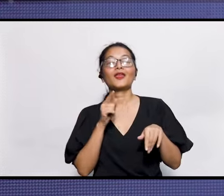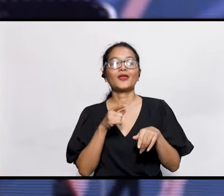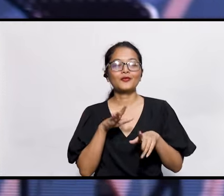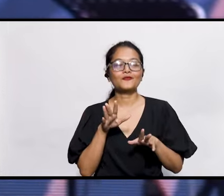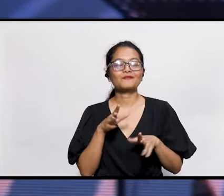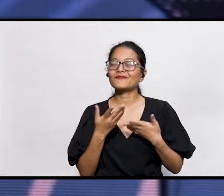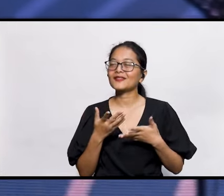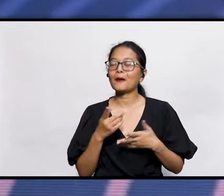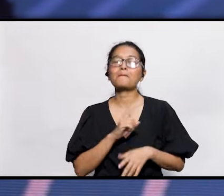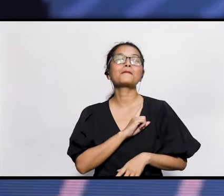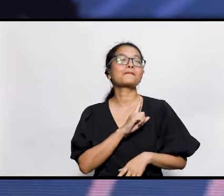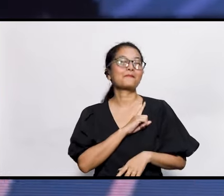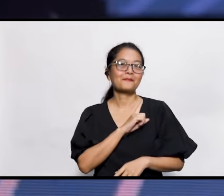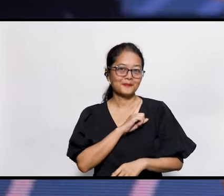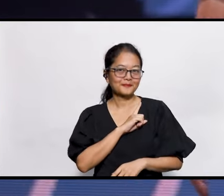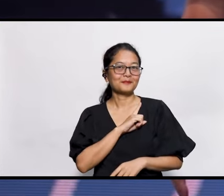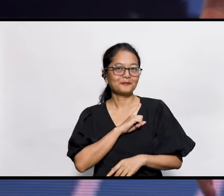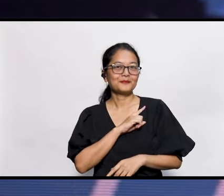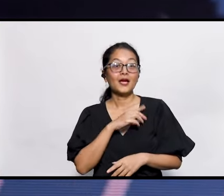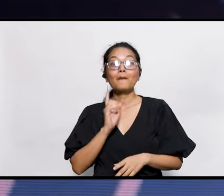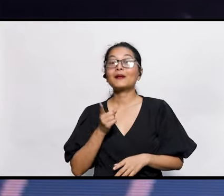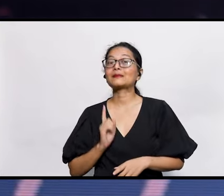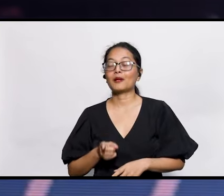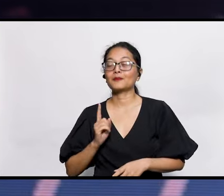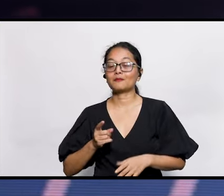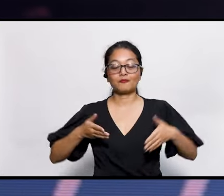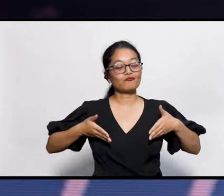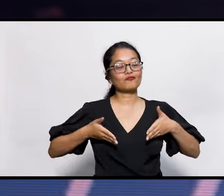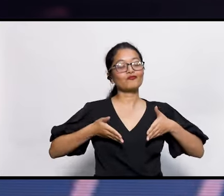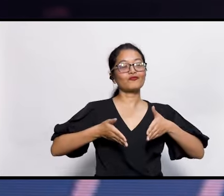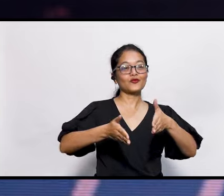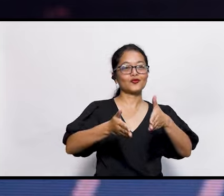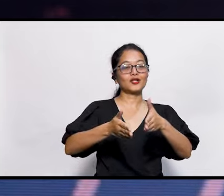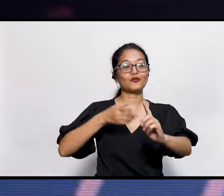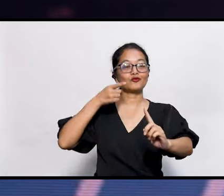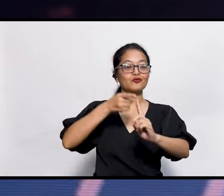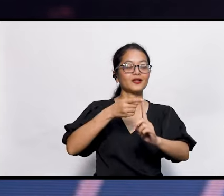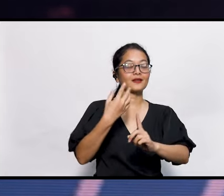him karena the destinasi anda dan saya Heaven is